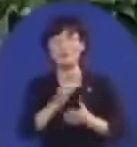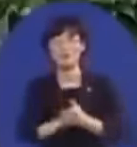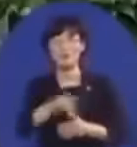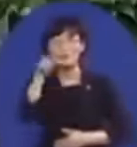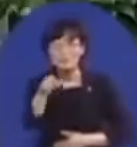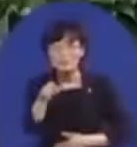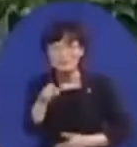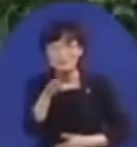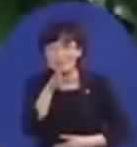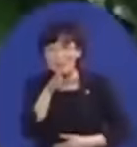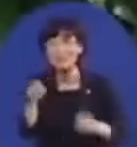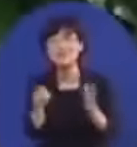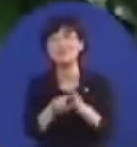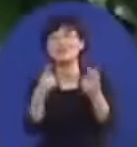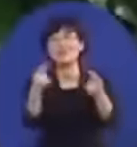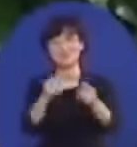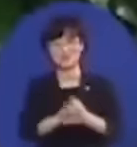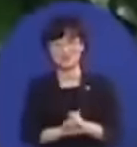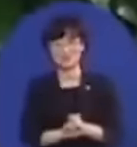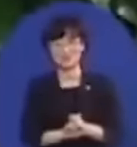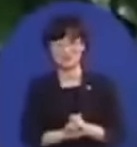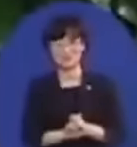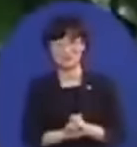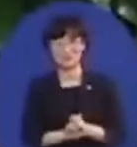이게 믿는 것입니다.